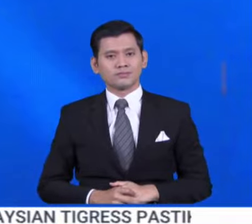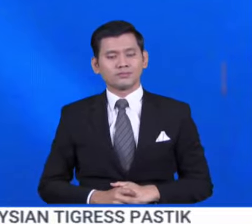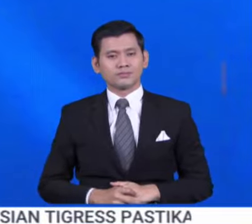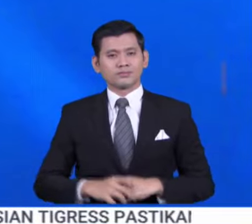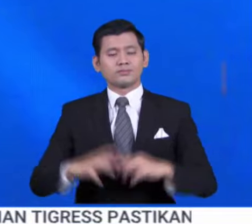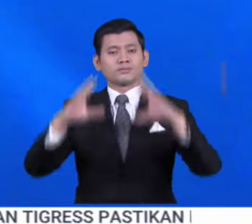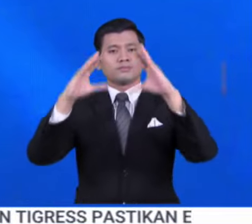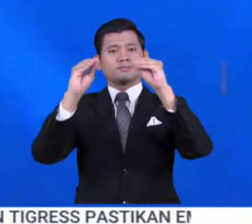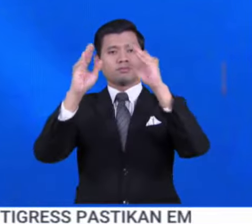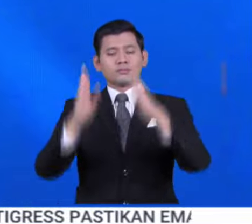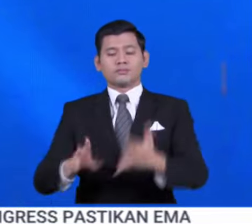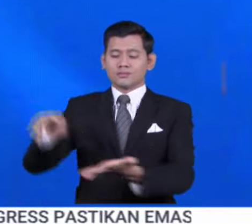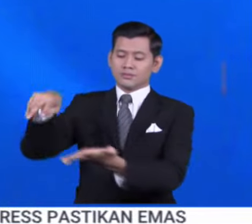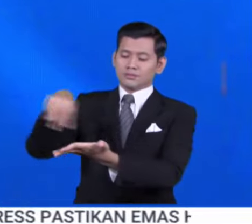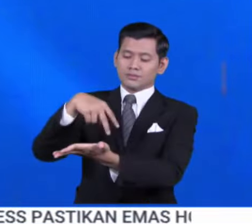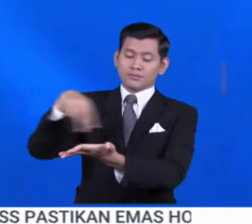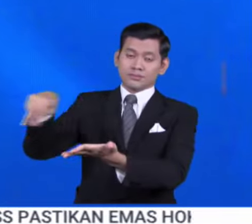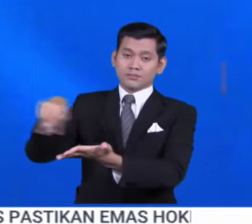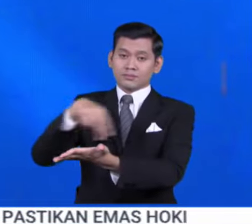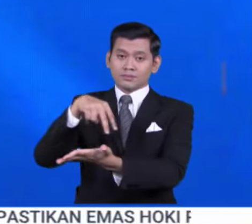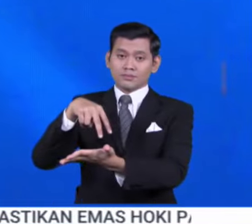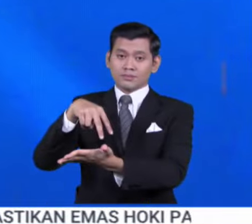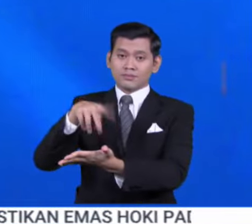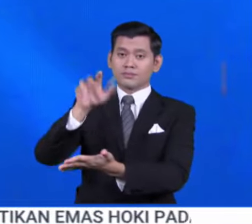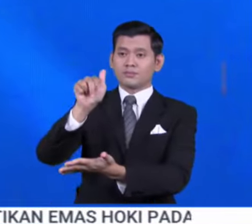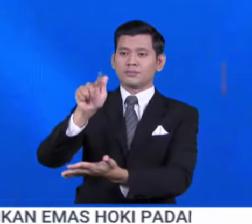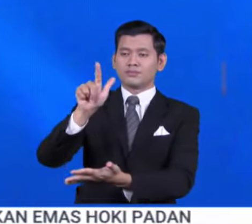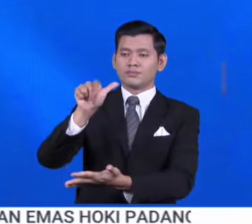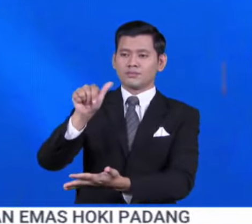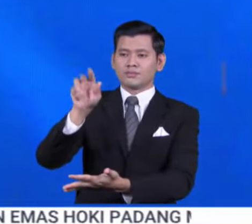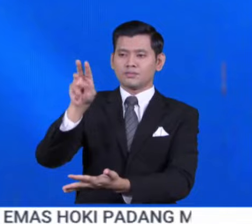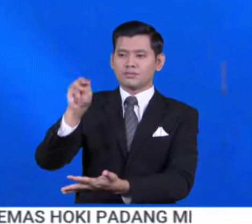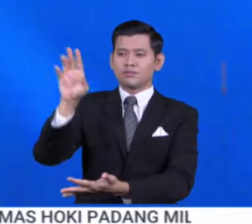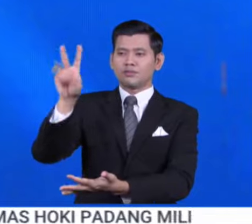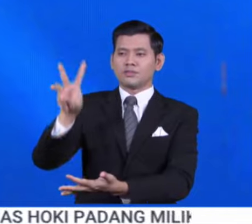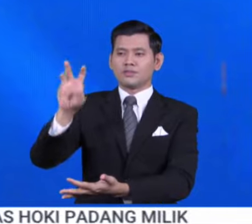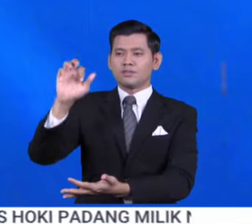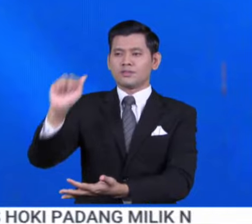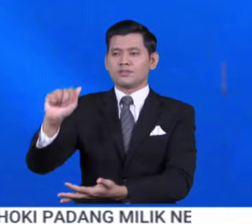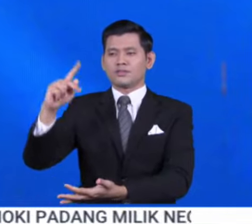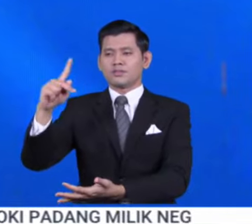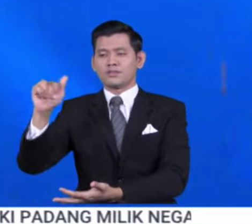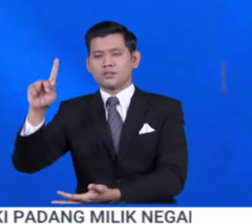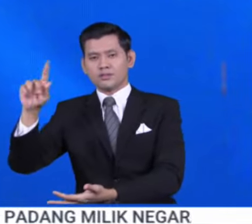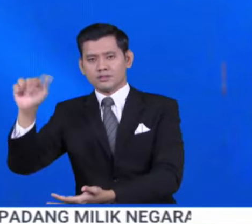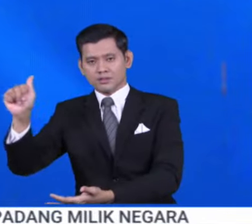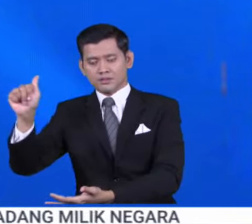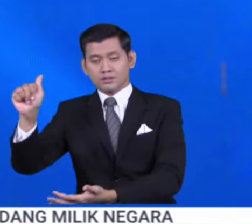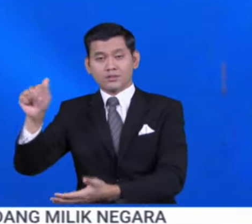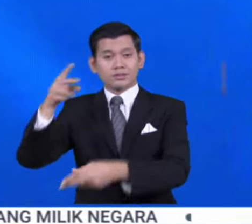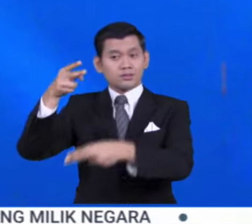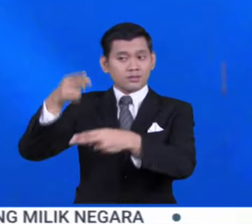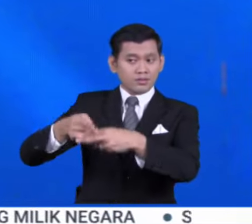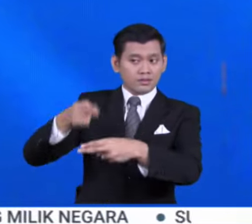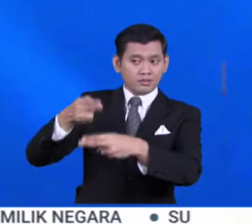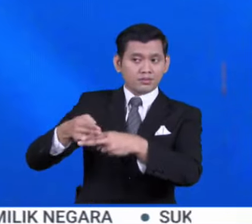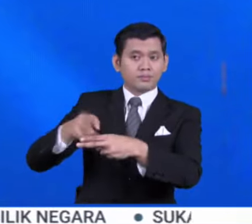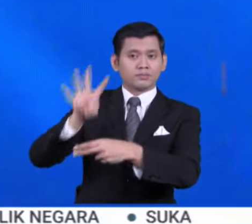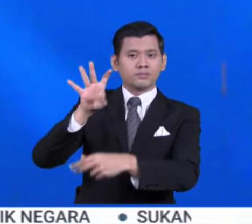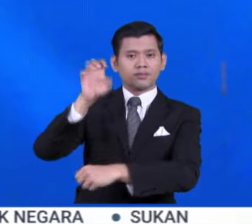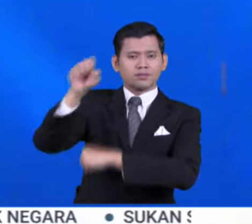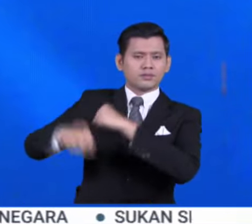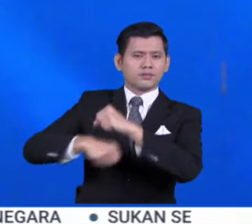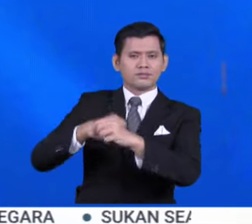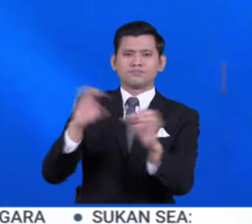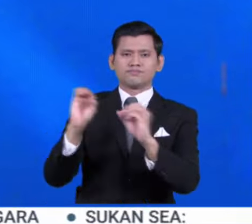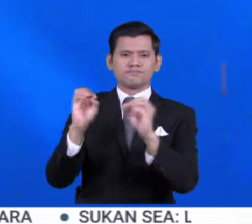Guru tari dan koreografer Alam Wakaka, nama yang tidak asing dalam industri tari. Hampir 4 tahun tidak menyertai